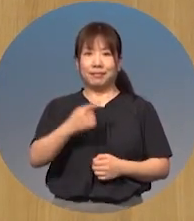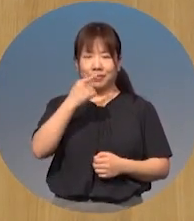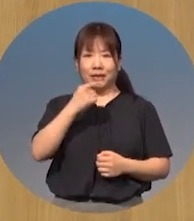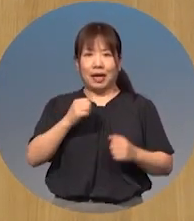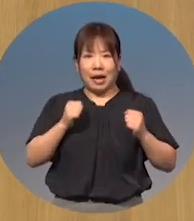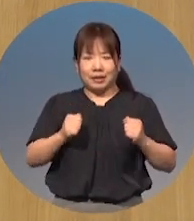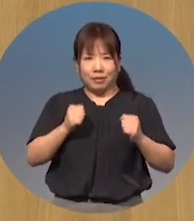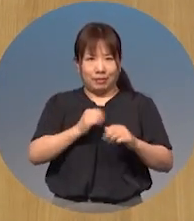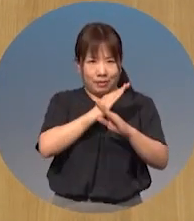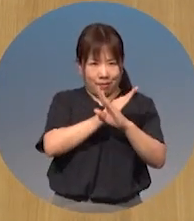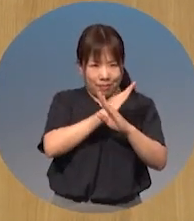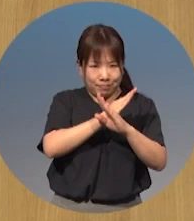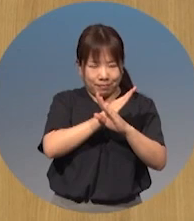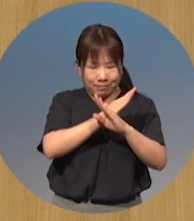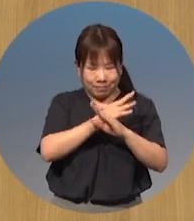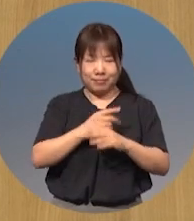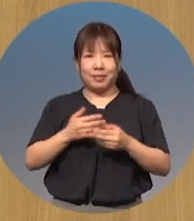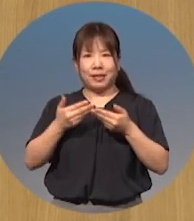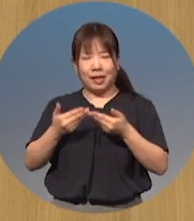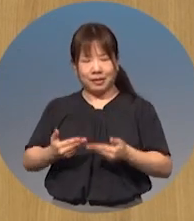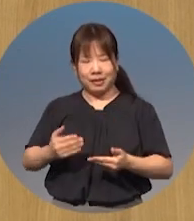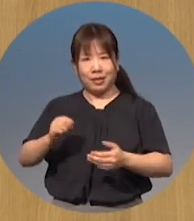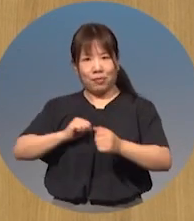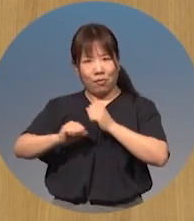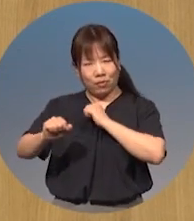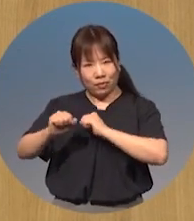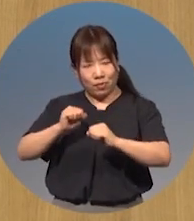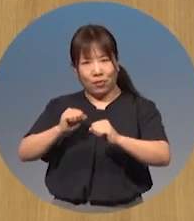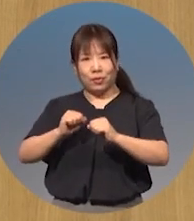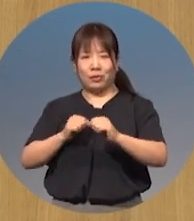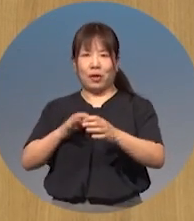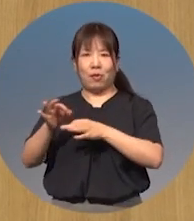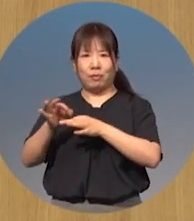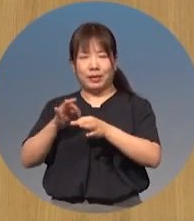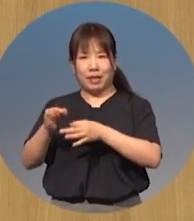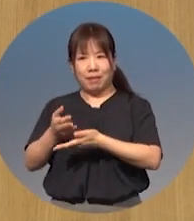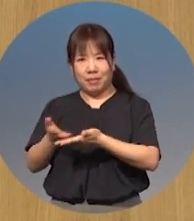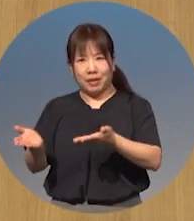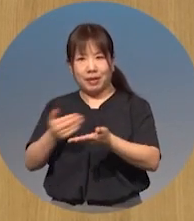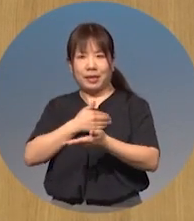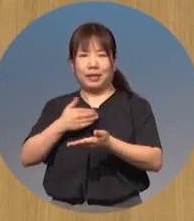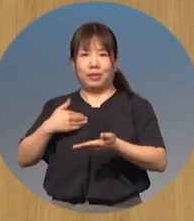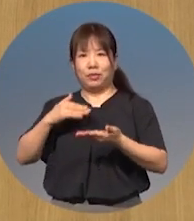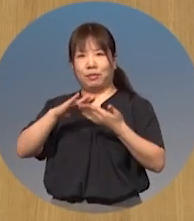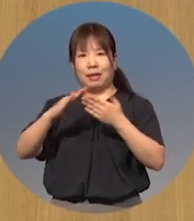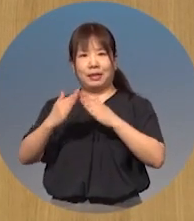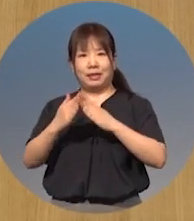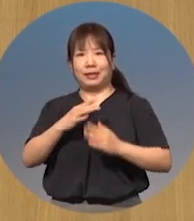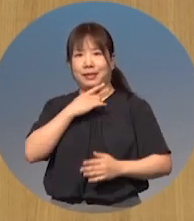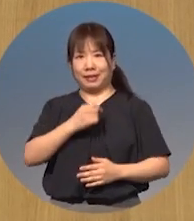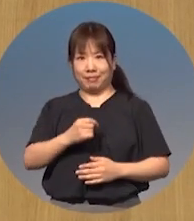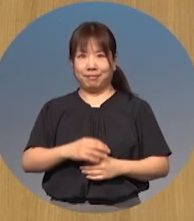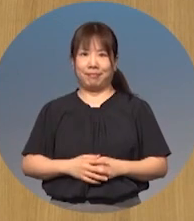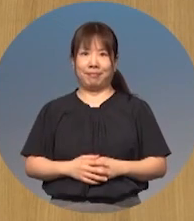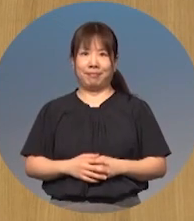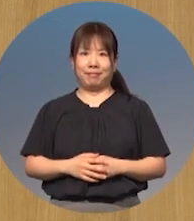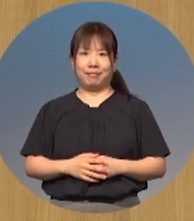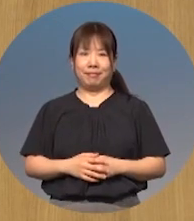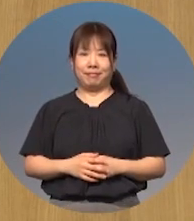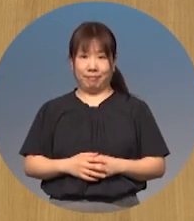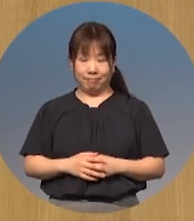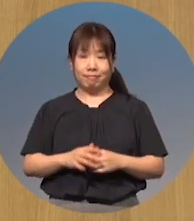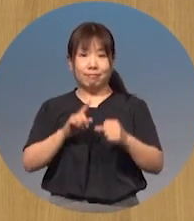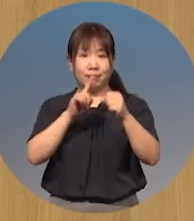安全に行動したりお店を楽しくできるコンボボタンにしたいですそのためには